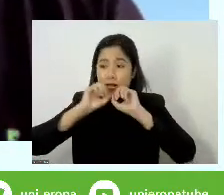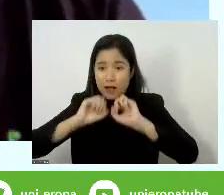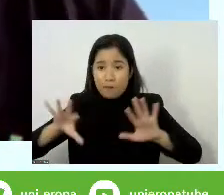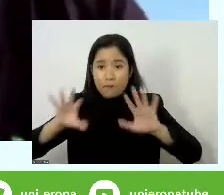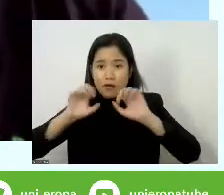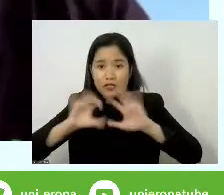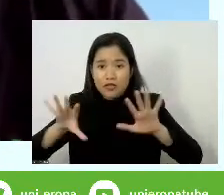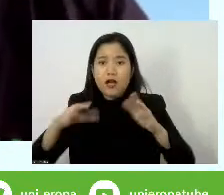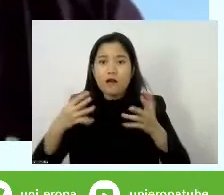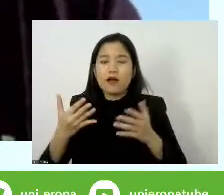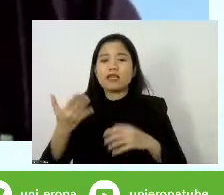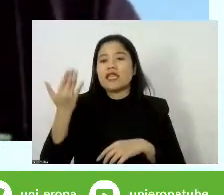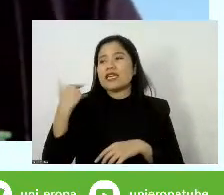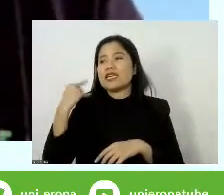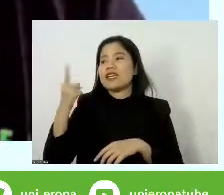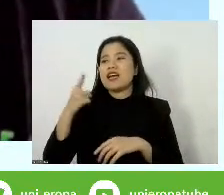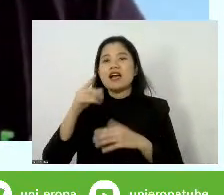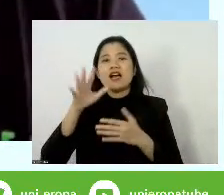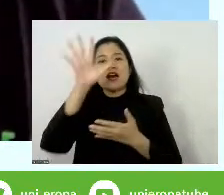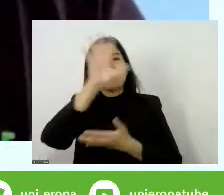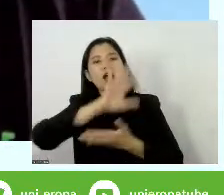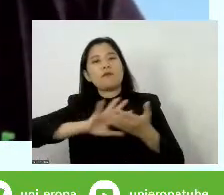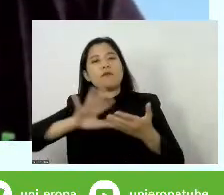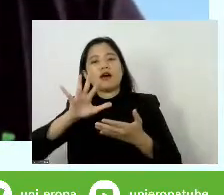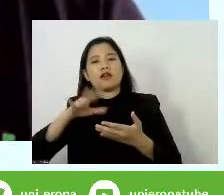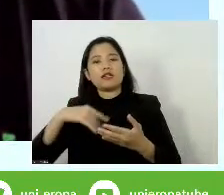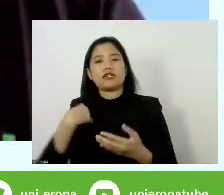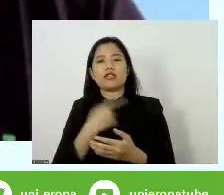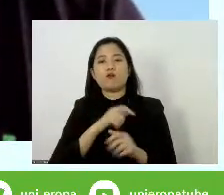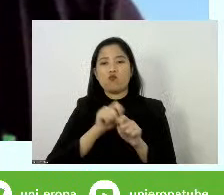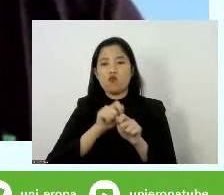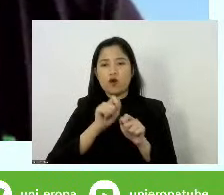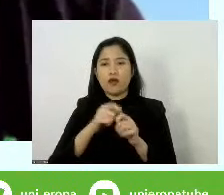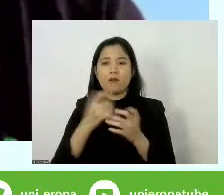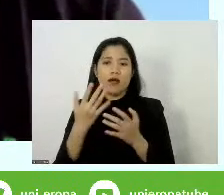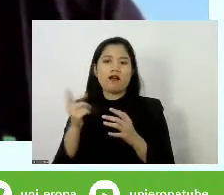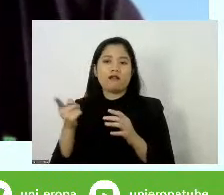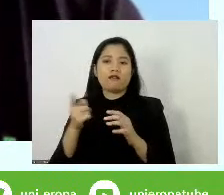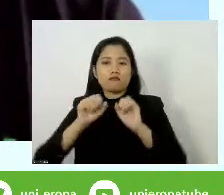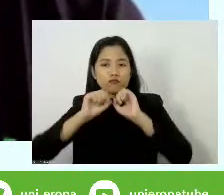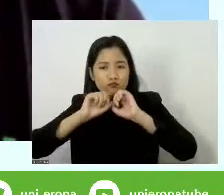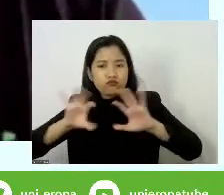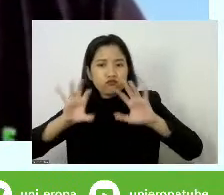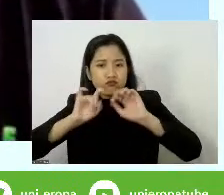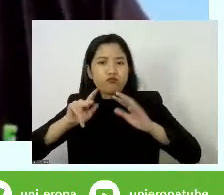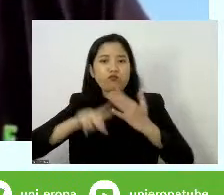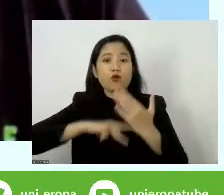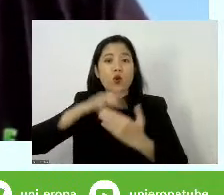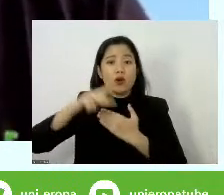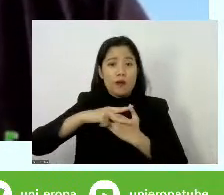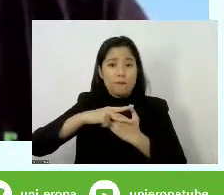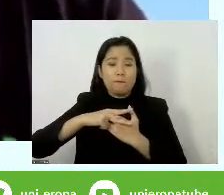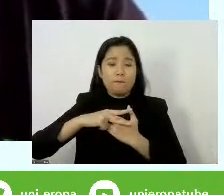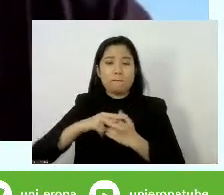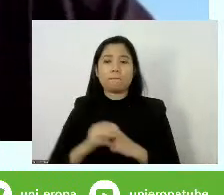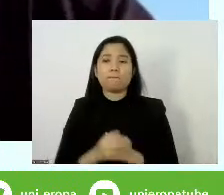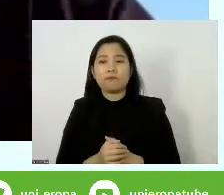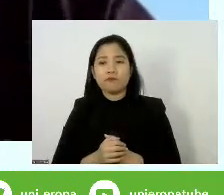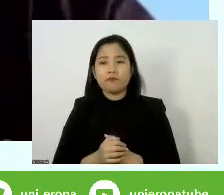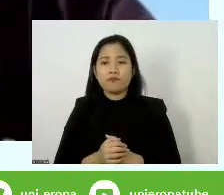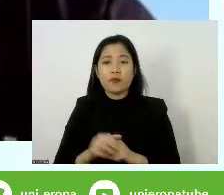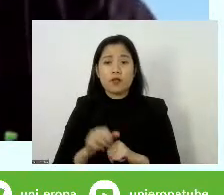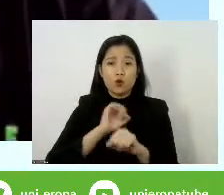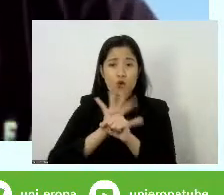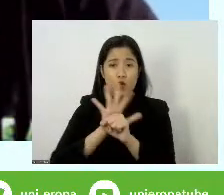seperti tadi ada gambar kami membuat panen kreatif campaign atau program sebelum pandemi